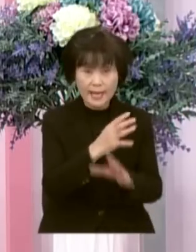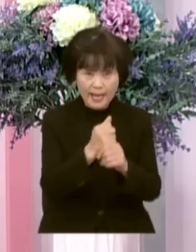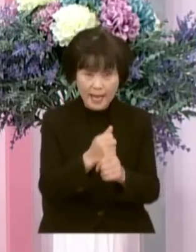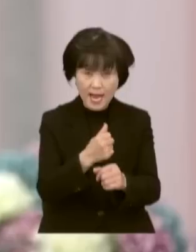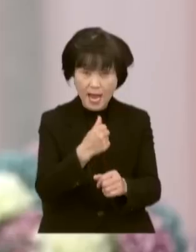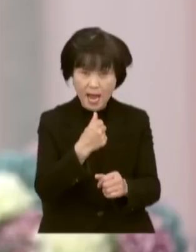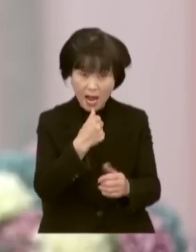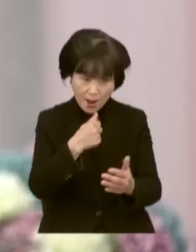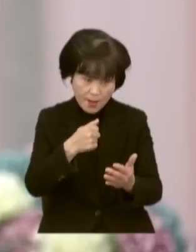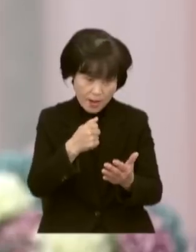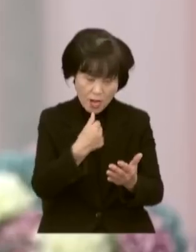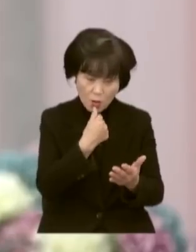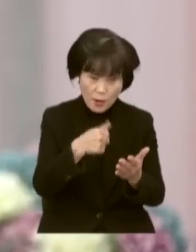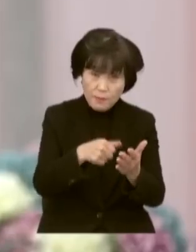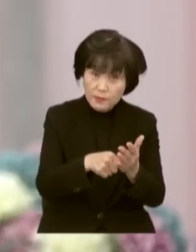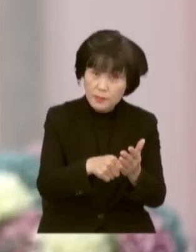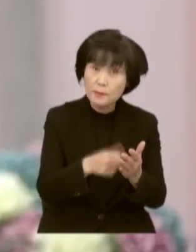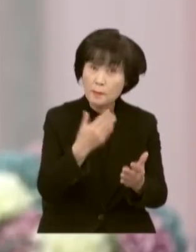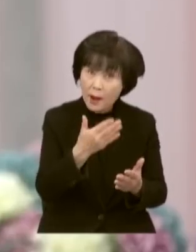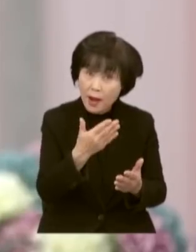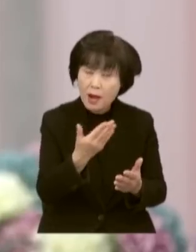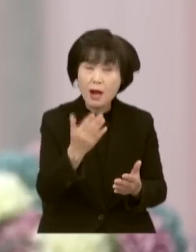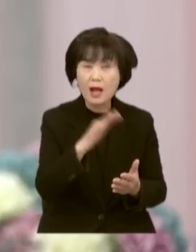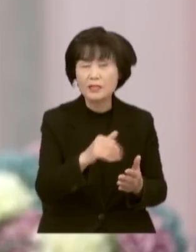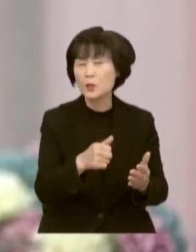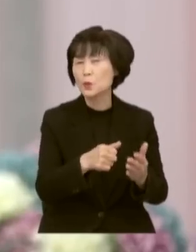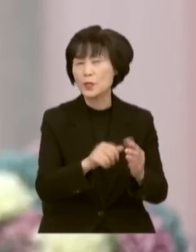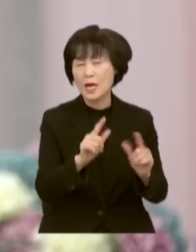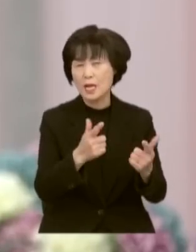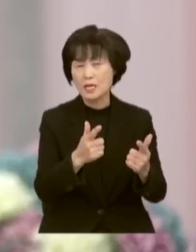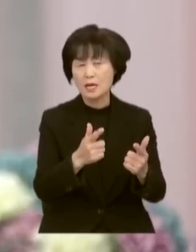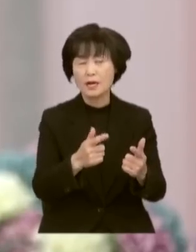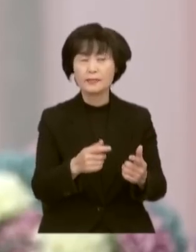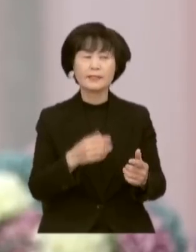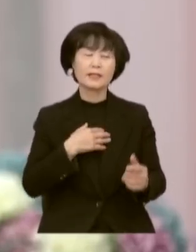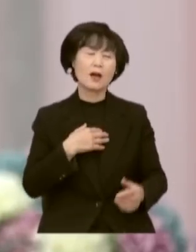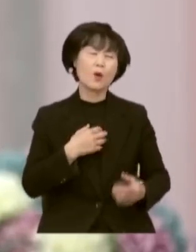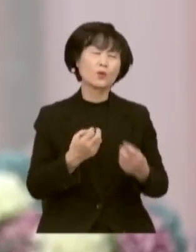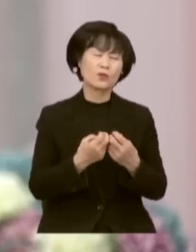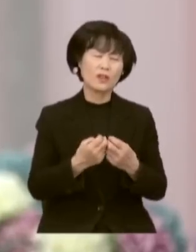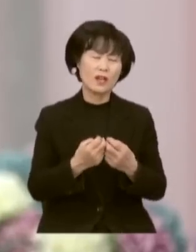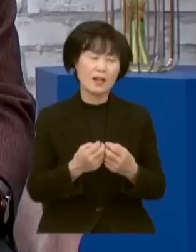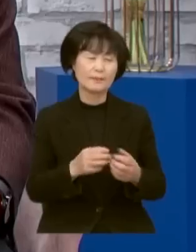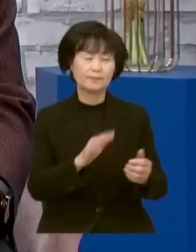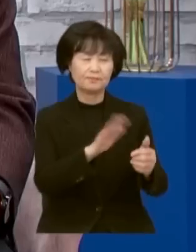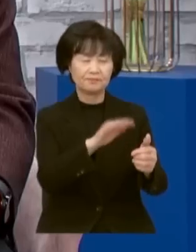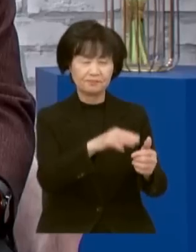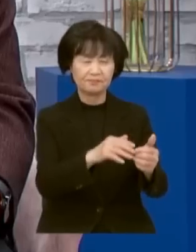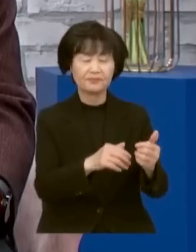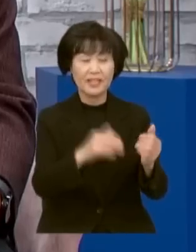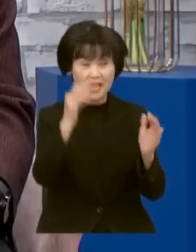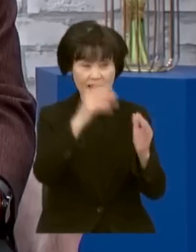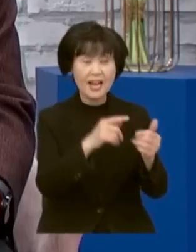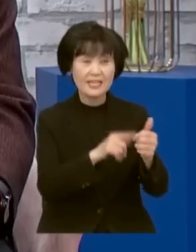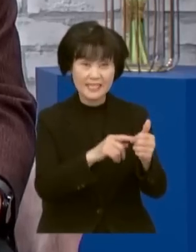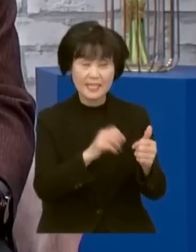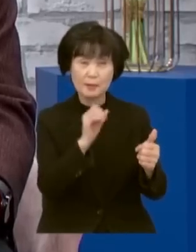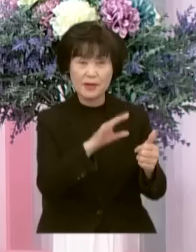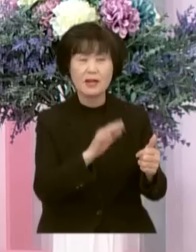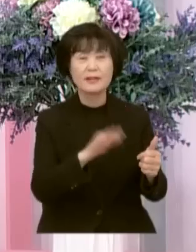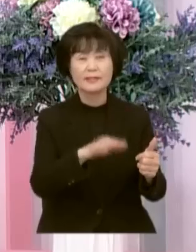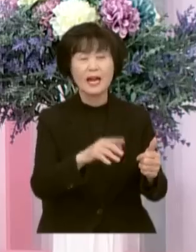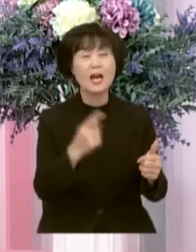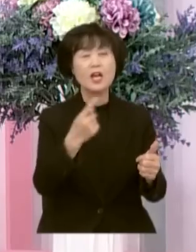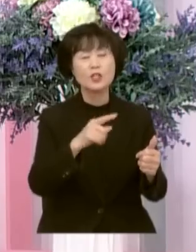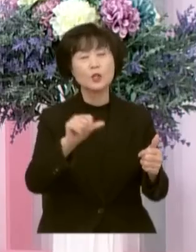없이 제가 어떻게 얘기를 했냐면 저기 1,500만 원 아니고요. 3,000만 원 주세요. 아. 커미션까지